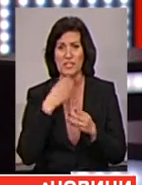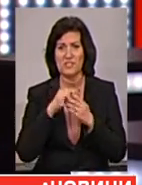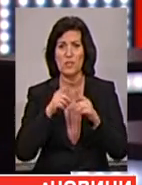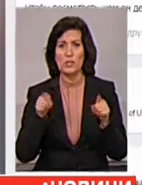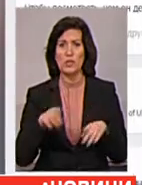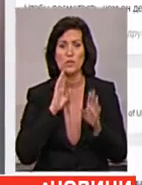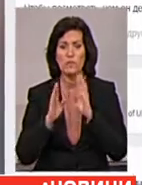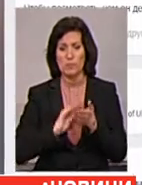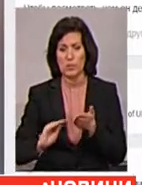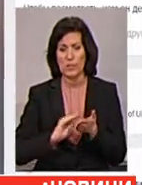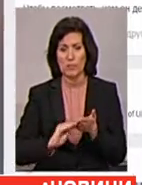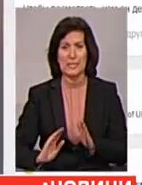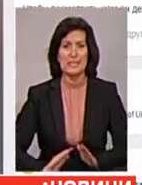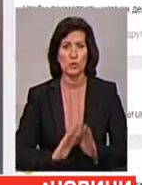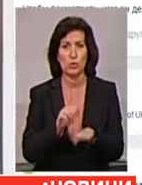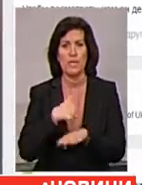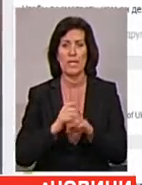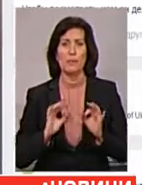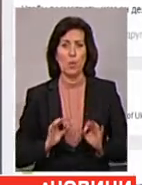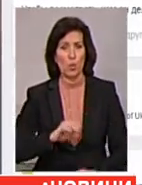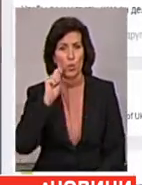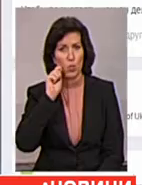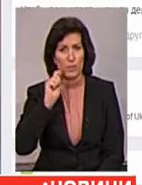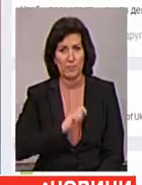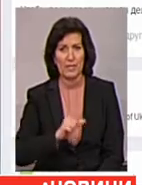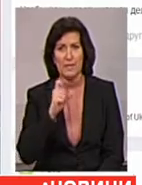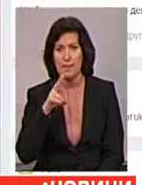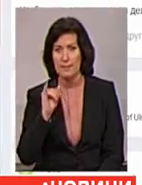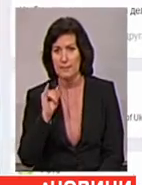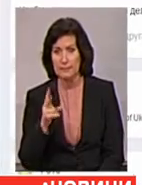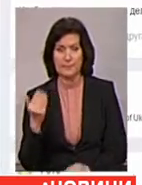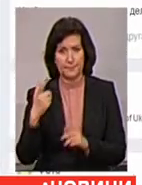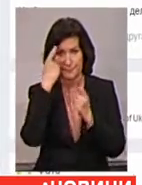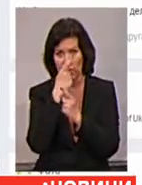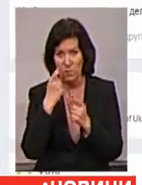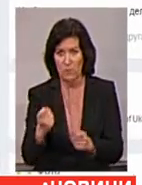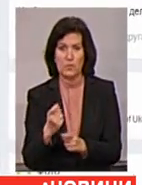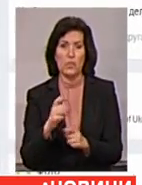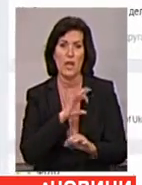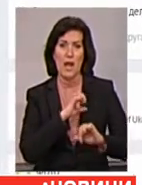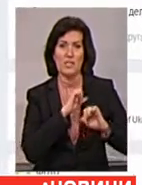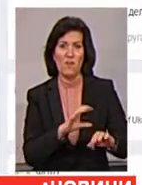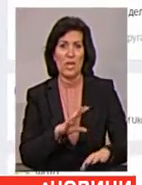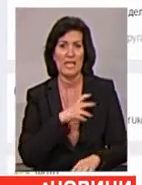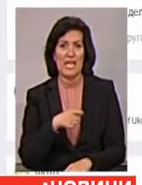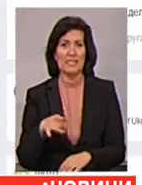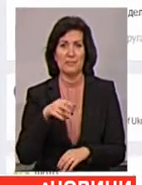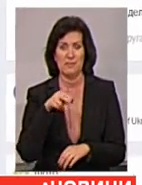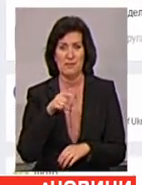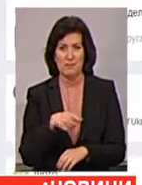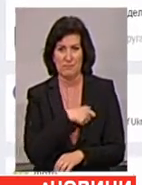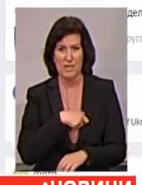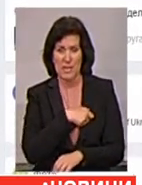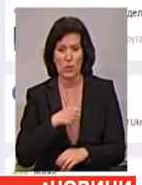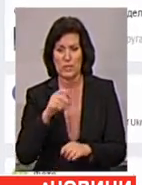сторінці у Фейсбуці написав заступник генпрокурора України Євген Єнін. За його інформацією, адвокати екс-регіонала не змогли